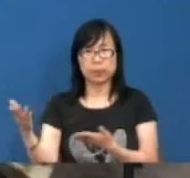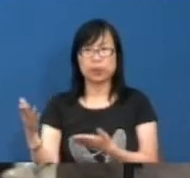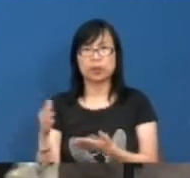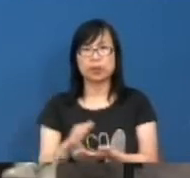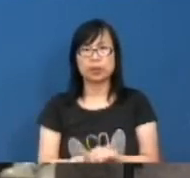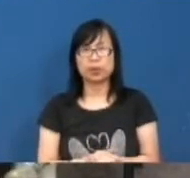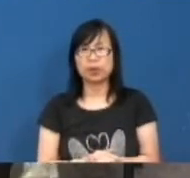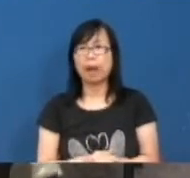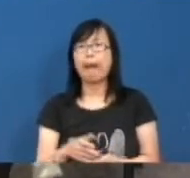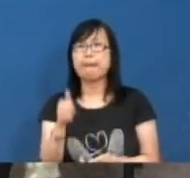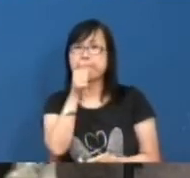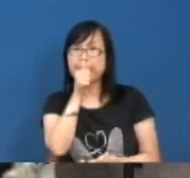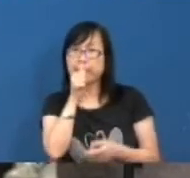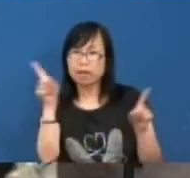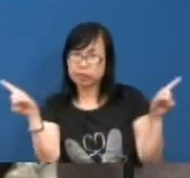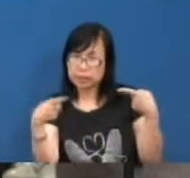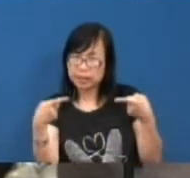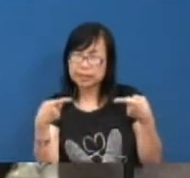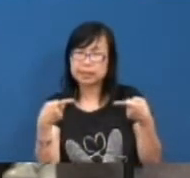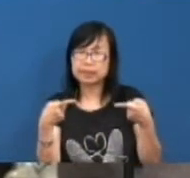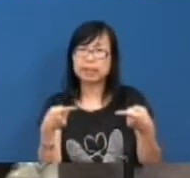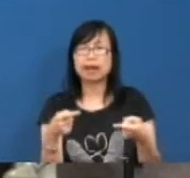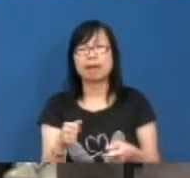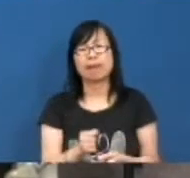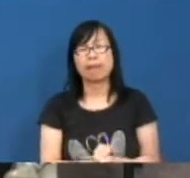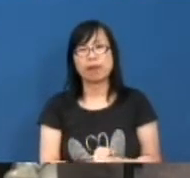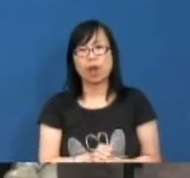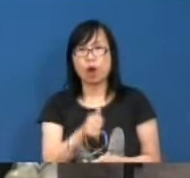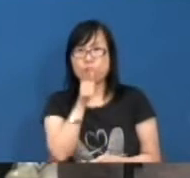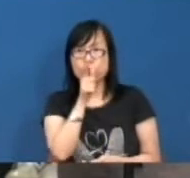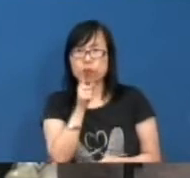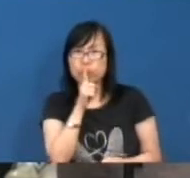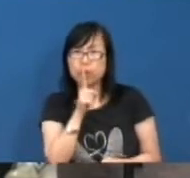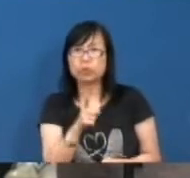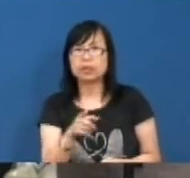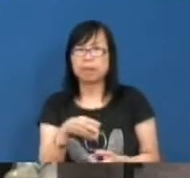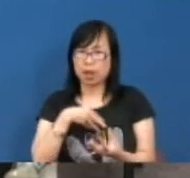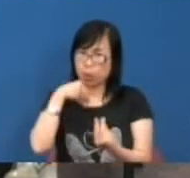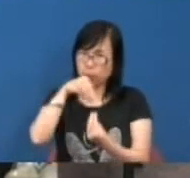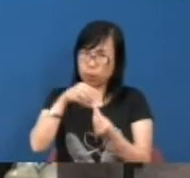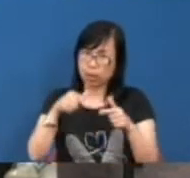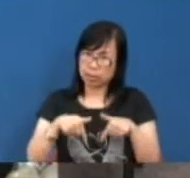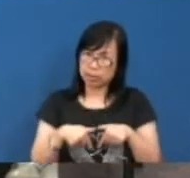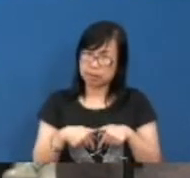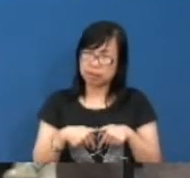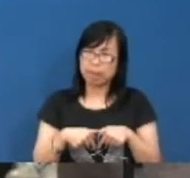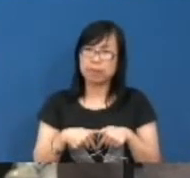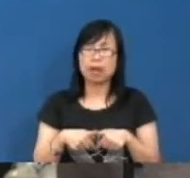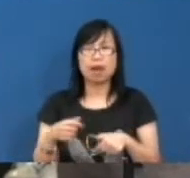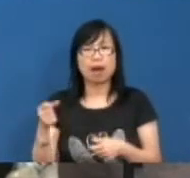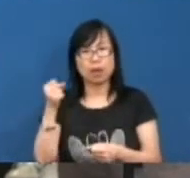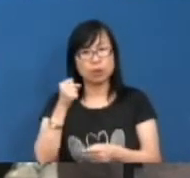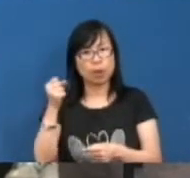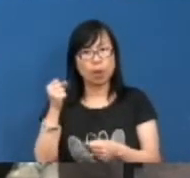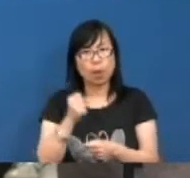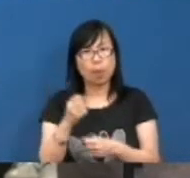住琴日爸爸父親節啦，母親亦都好，即係父母親亦都係好關心勞勞役役咁咧，佢亦都喺